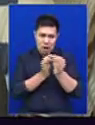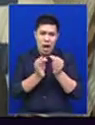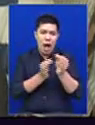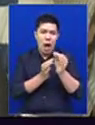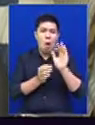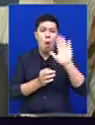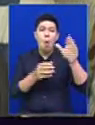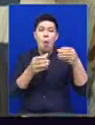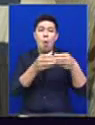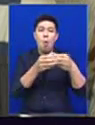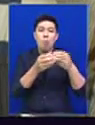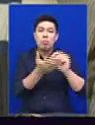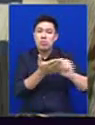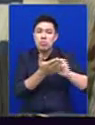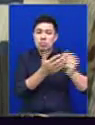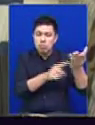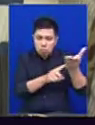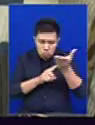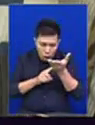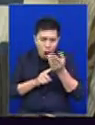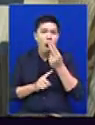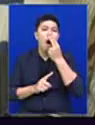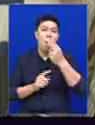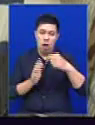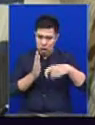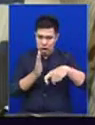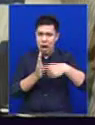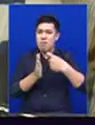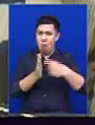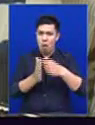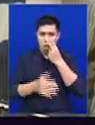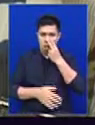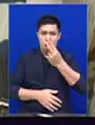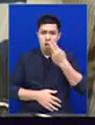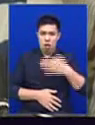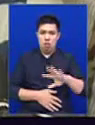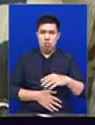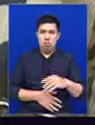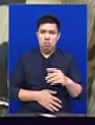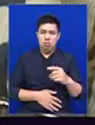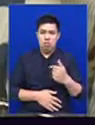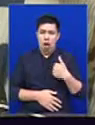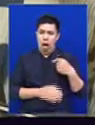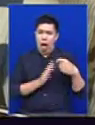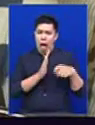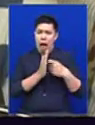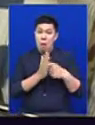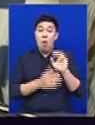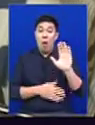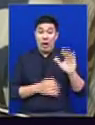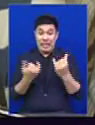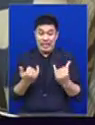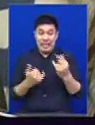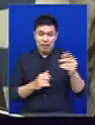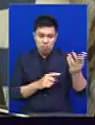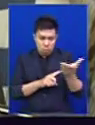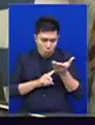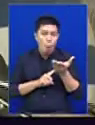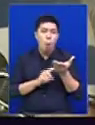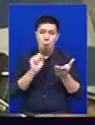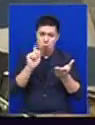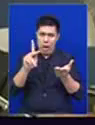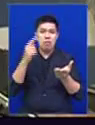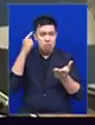าจากทางโน้นด้วยเหตุด้วยผลซึ่งก็ในเหตุผลนั้นณนะขณะนี้ถือว่ารับฟัง